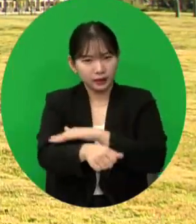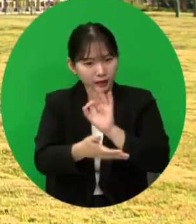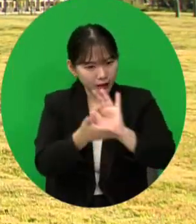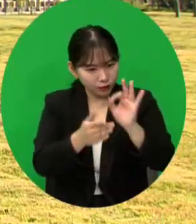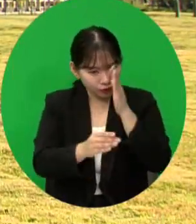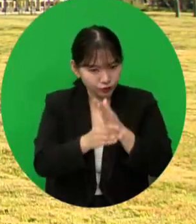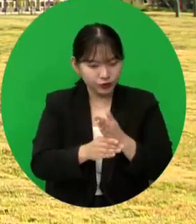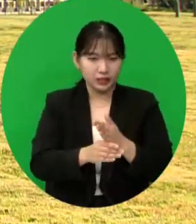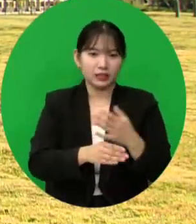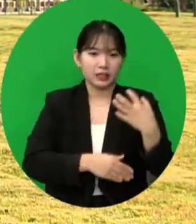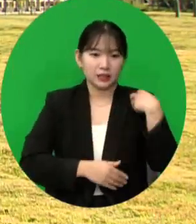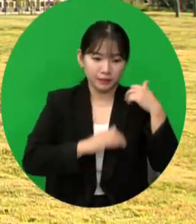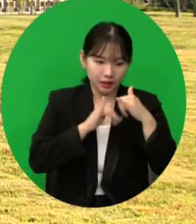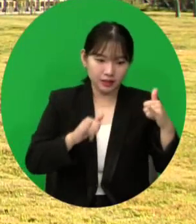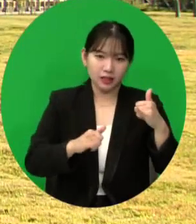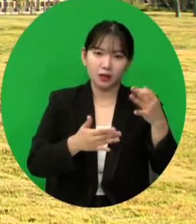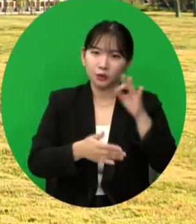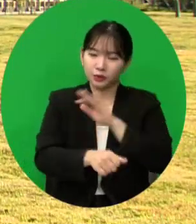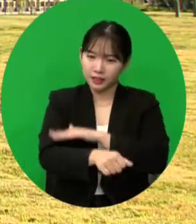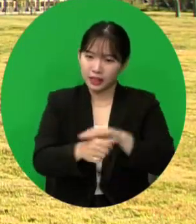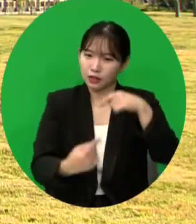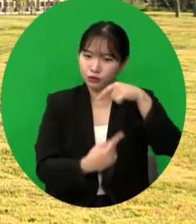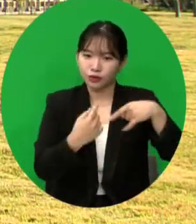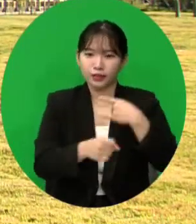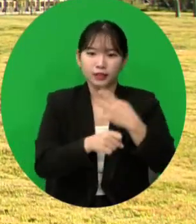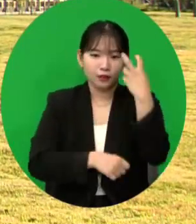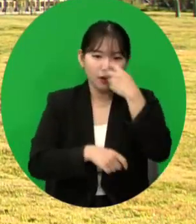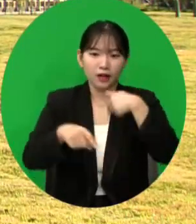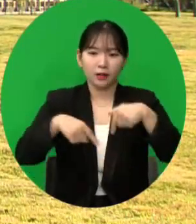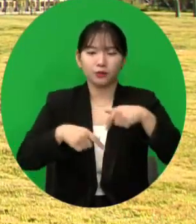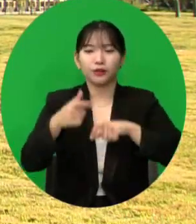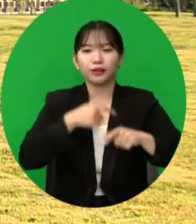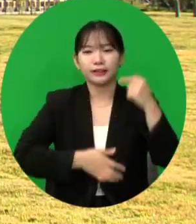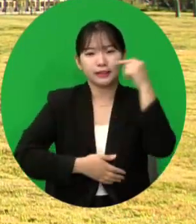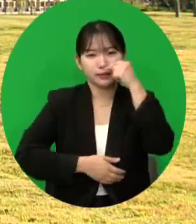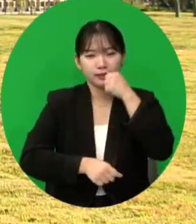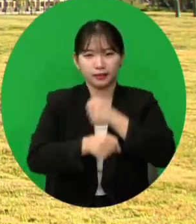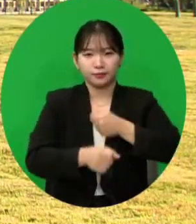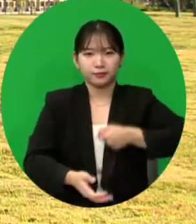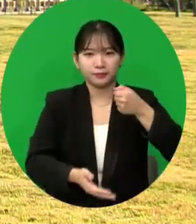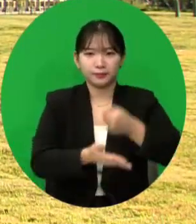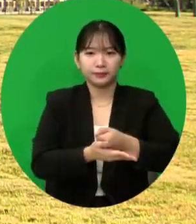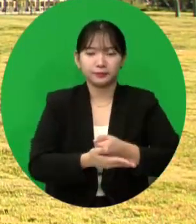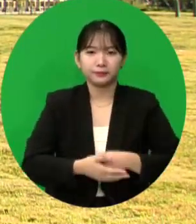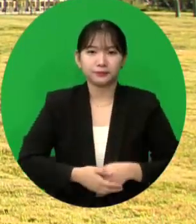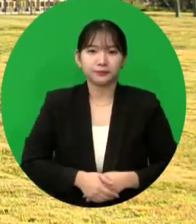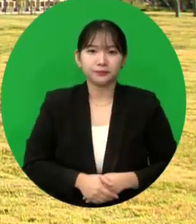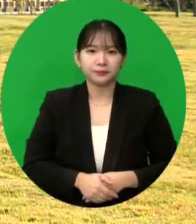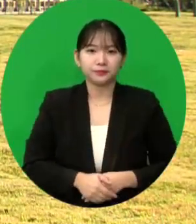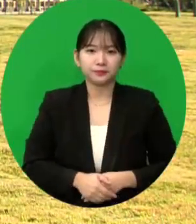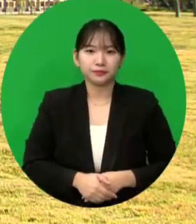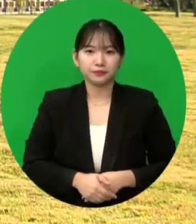보조 사업자는 보조금을 제대로 운영하는지 관리 감독을 강화하기로 했습니다. MBC 뉴스 박종호입니다.